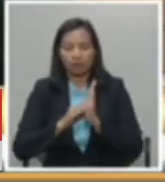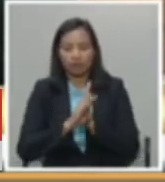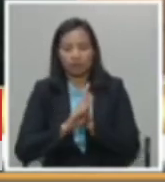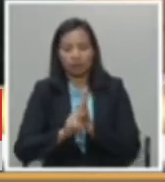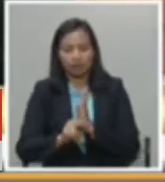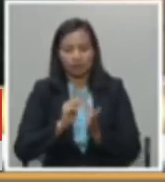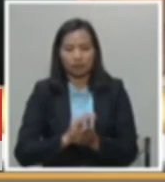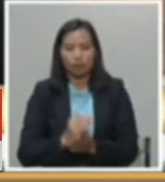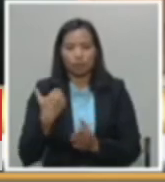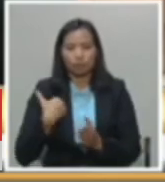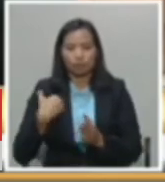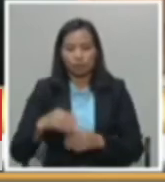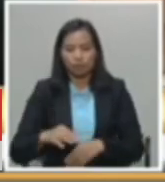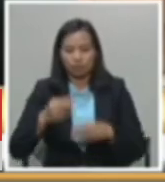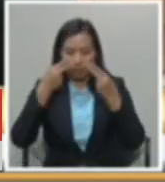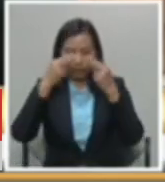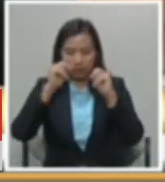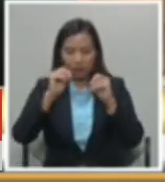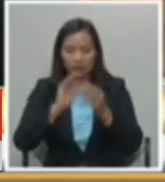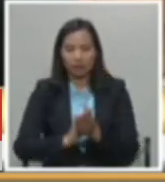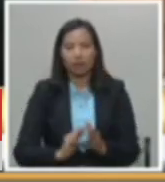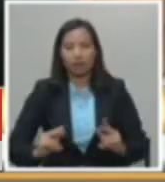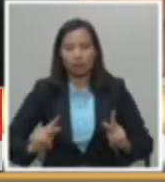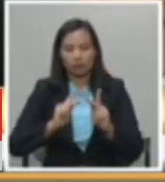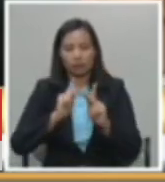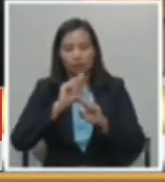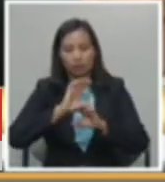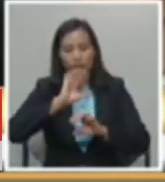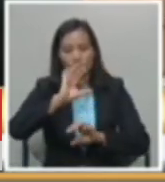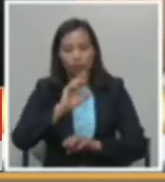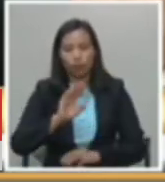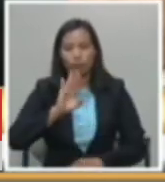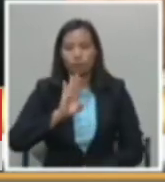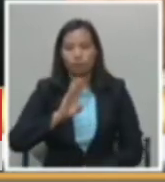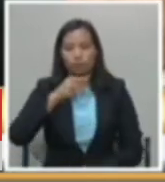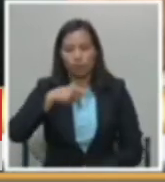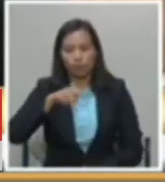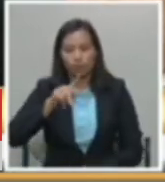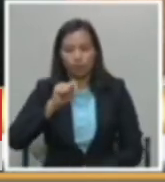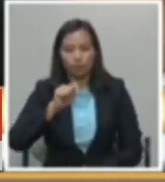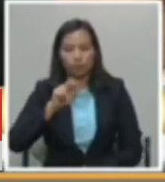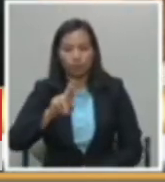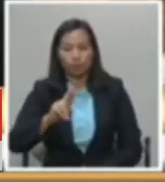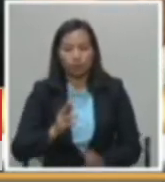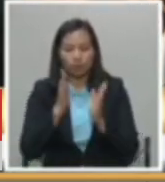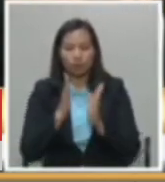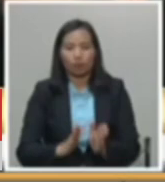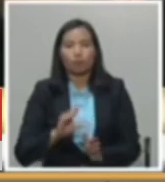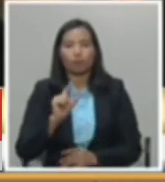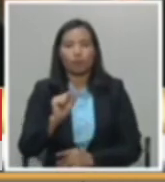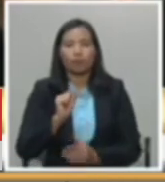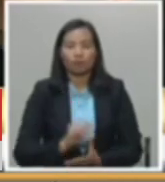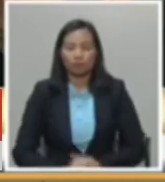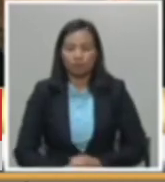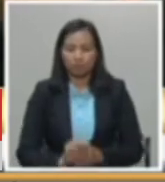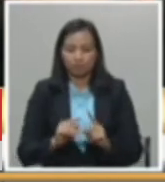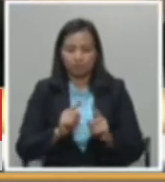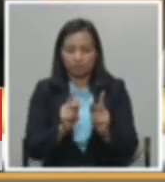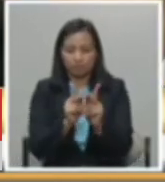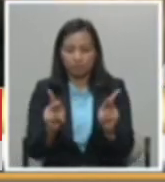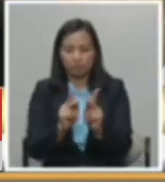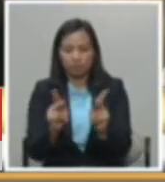ก็มีท่านนายกท่านรัฐมนตรีมหาไทยมีผบ.ตร.ใครต่อใครเป็น10-20คนเป็นกรรมการ